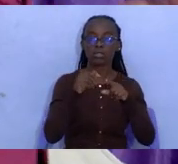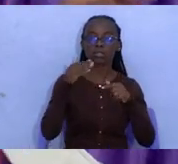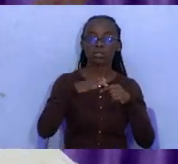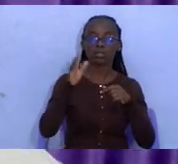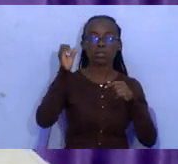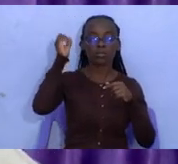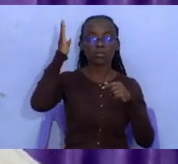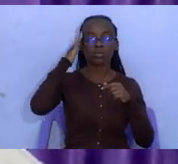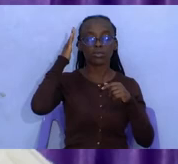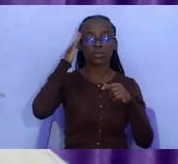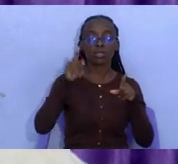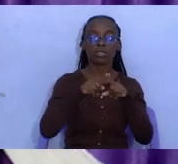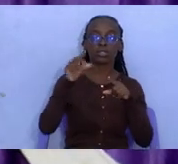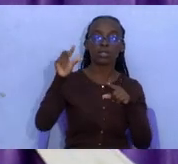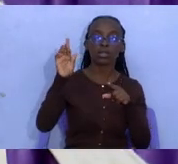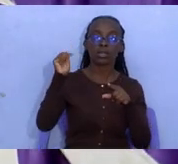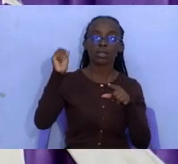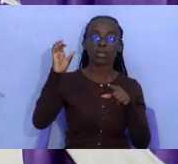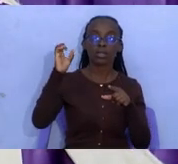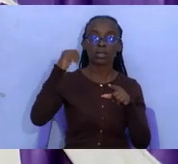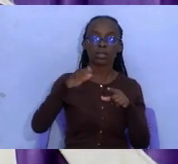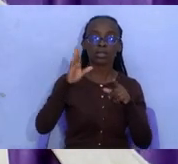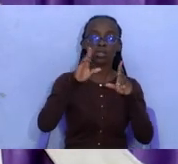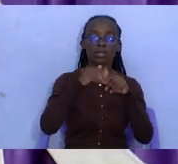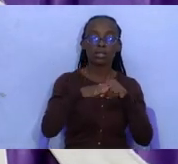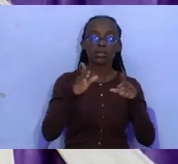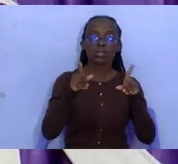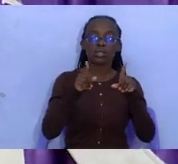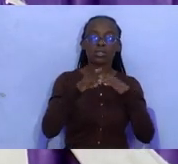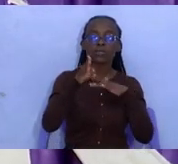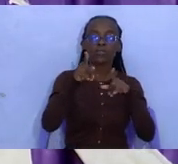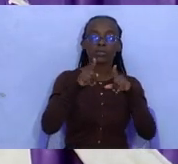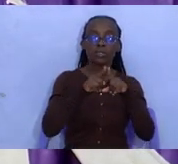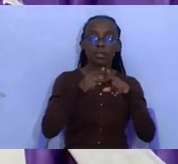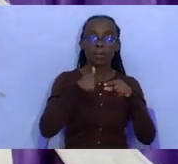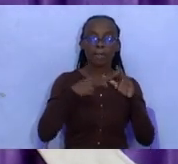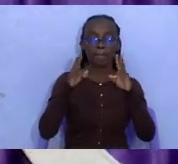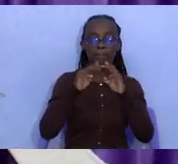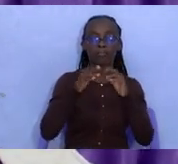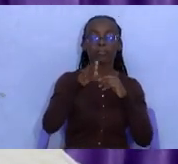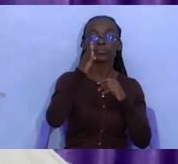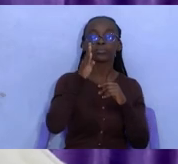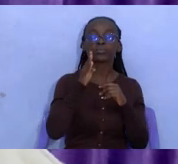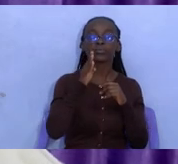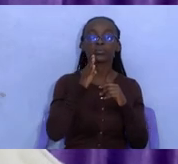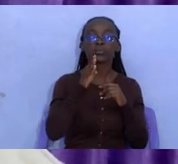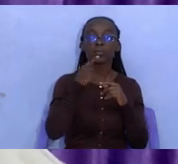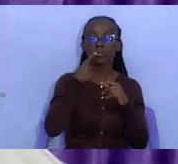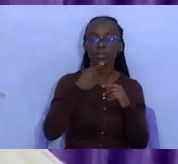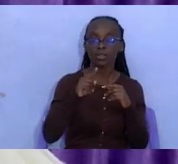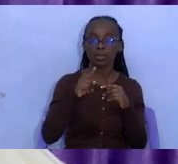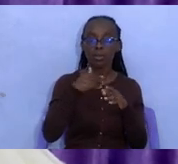wako, nipatie neema yako, nipatie uweza wako Bwana, nikutafute, nikutafute. Umesema Bwana,